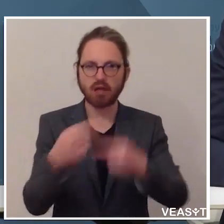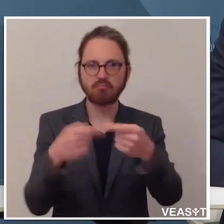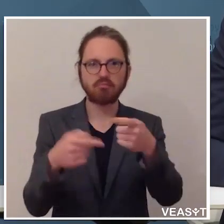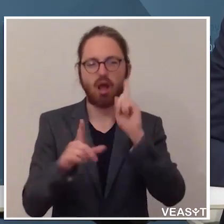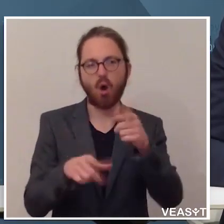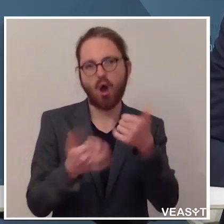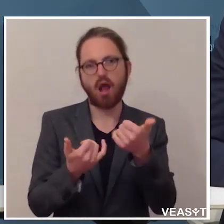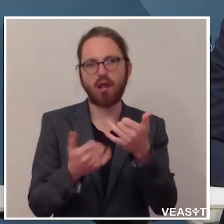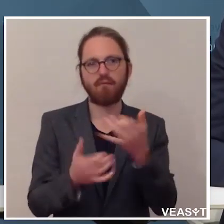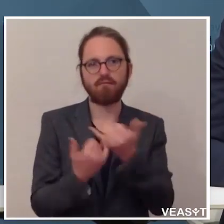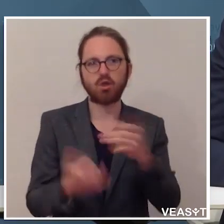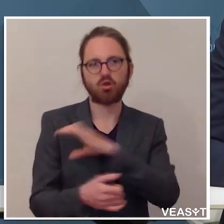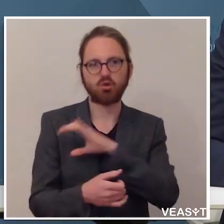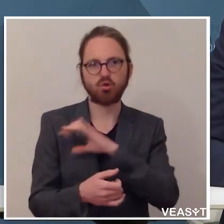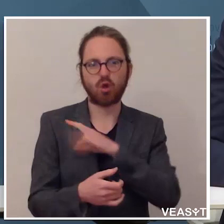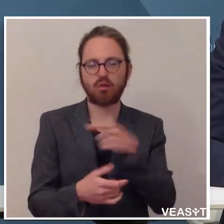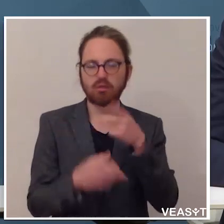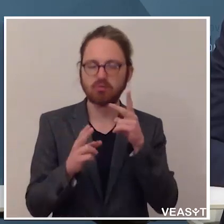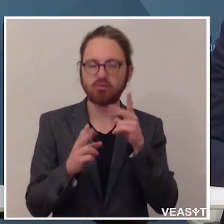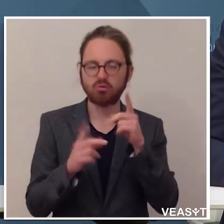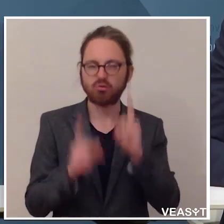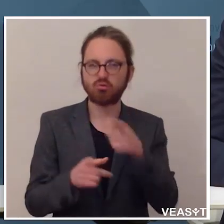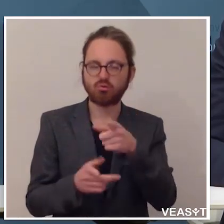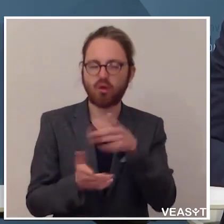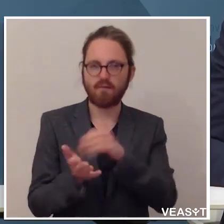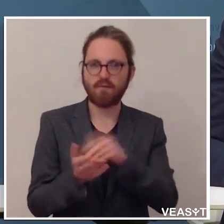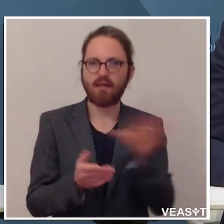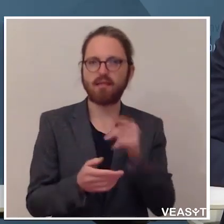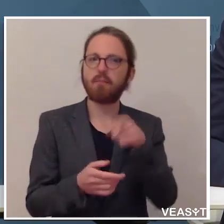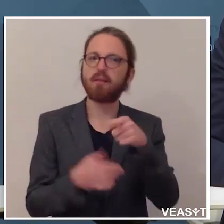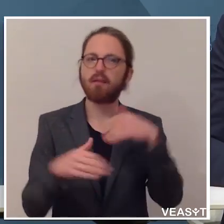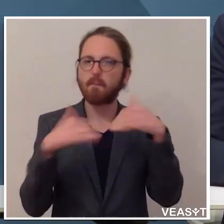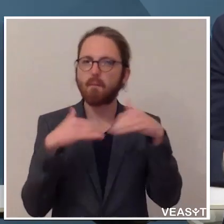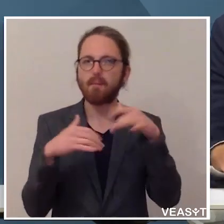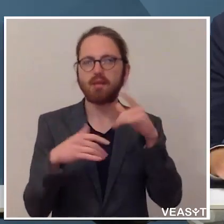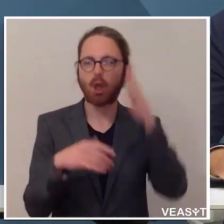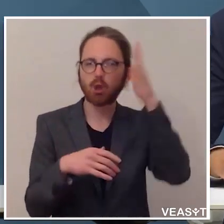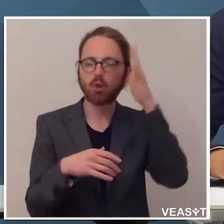wir hier nutzen sollten, gemeinsam die Mobilität der Zukunft zu gestalten.